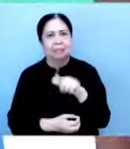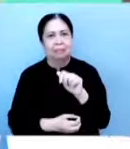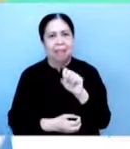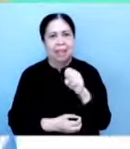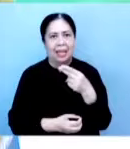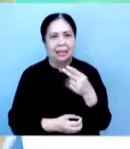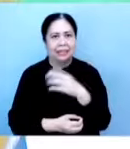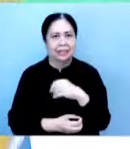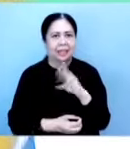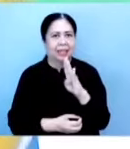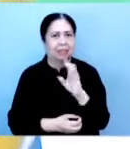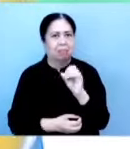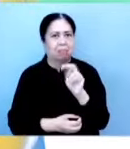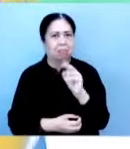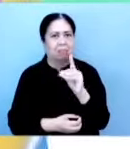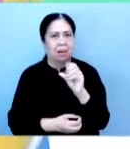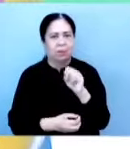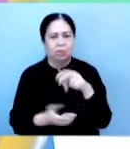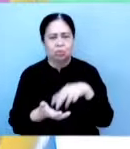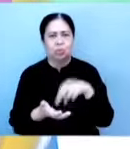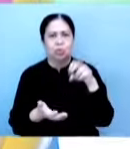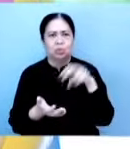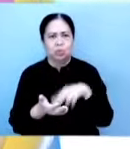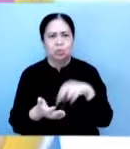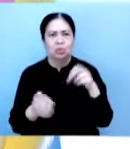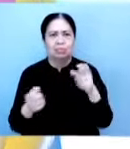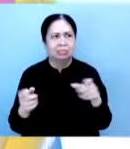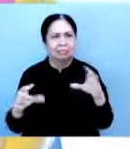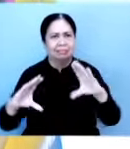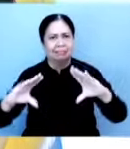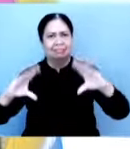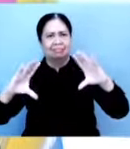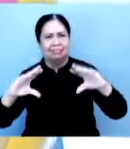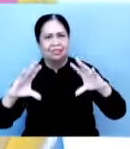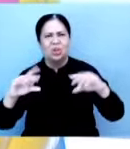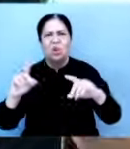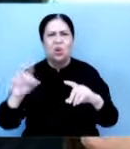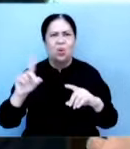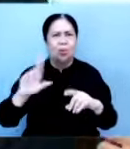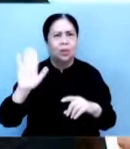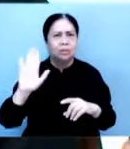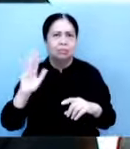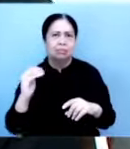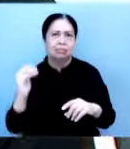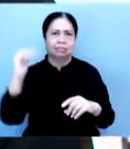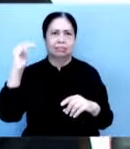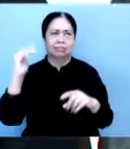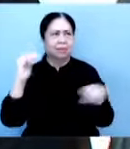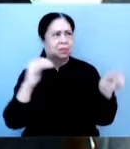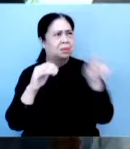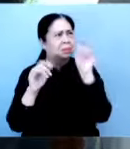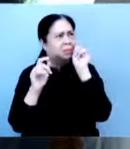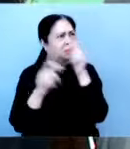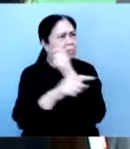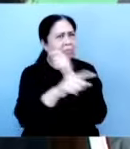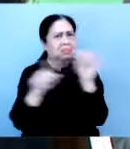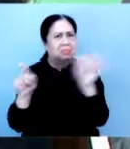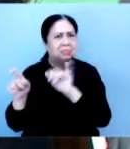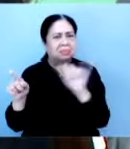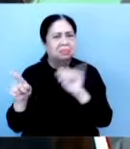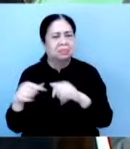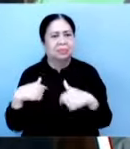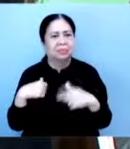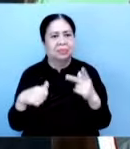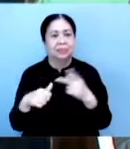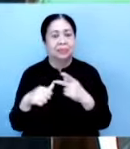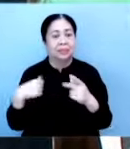we see a lot of mga iba't ibang mga inflatables in the market di ba What is your Edge Ah yung perm yung